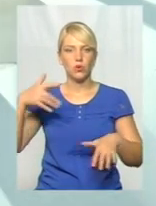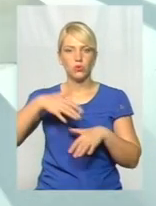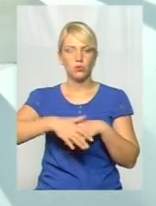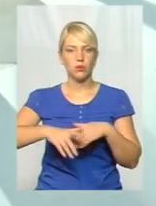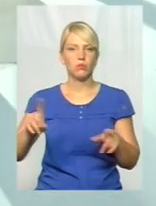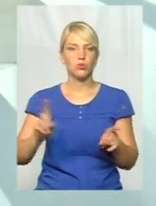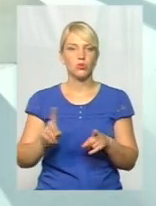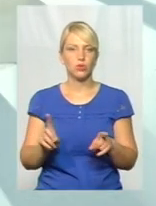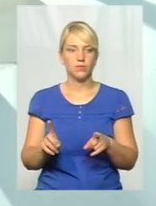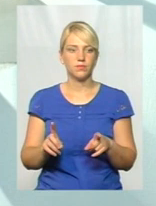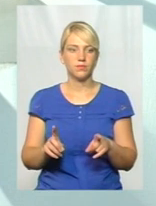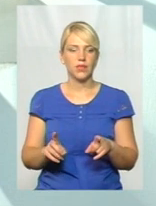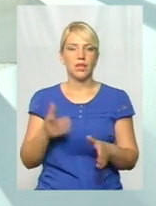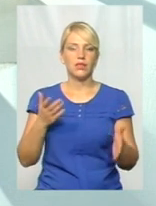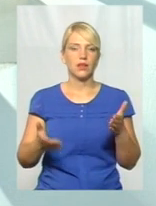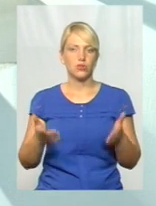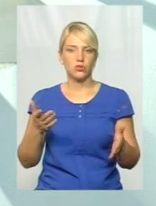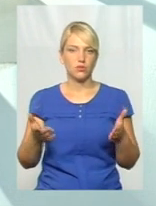розуміємо, що якщо